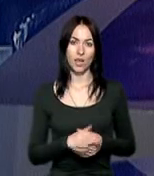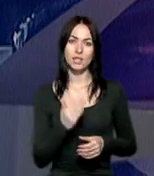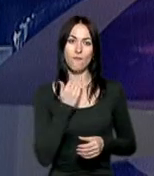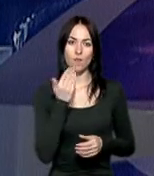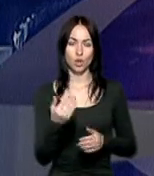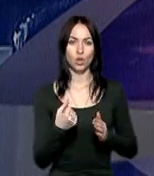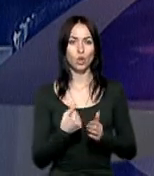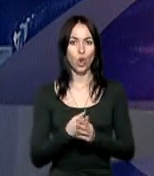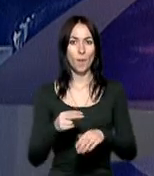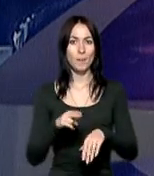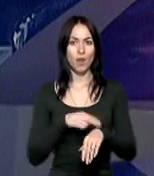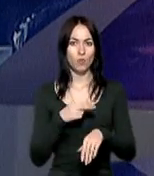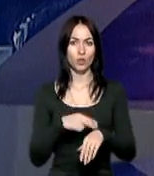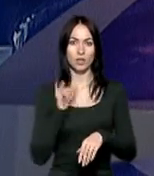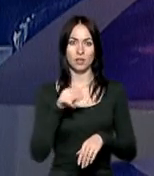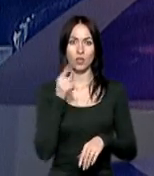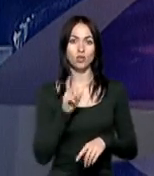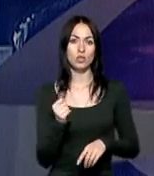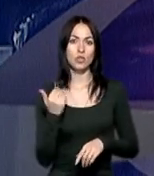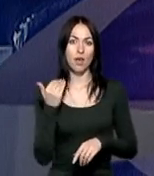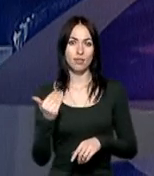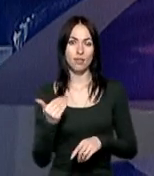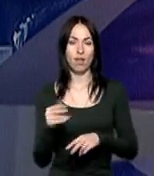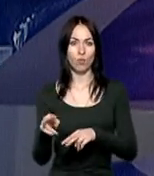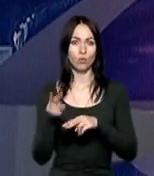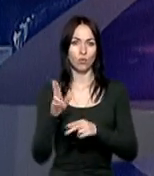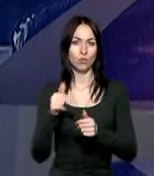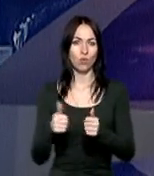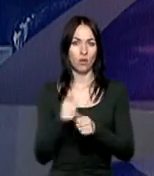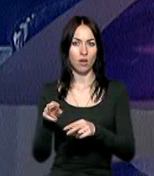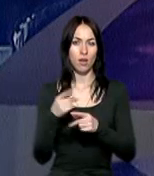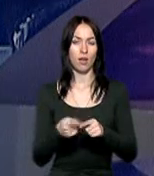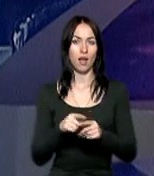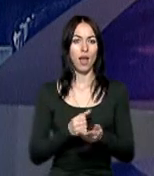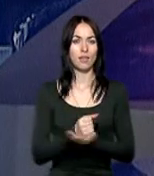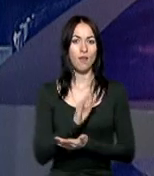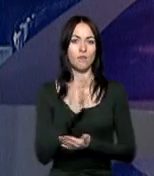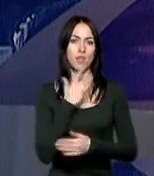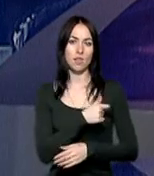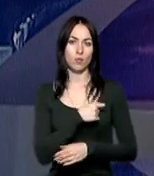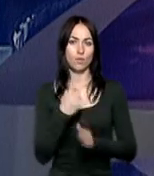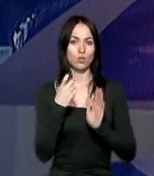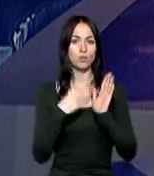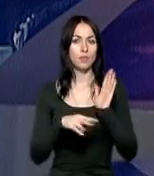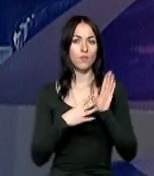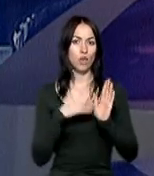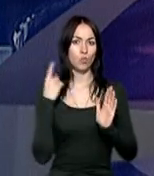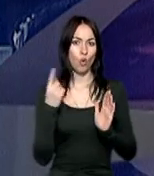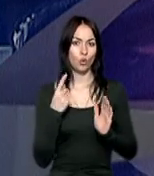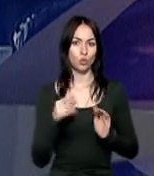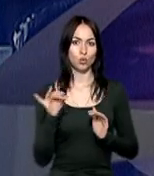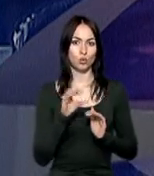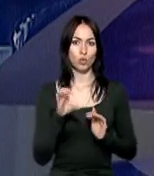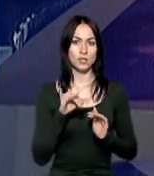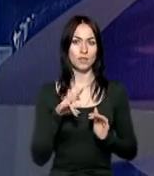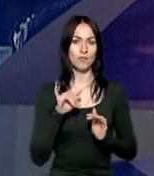Звернулася до правоохоронців і заявила, що за нею ведеться спостереження. Кандидатка в нардепи у 179 окрузі Юлія Світлична